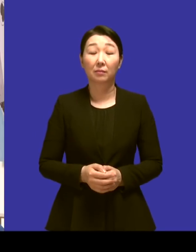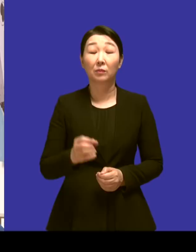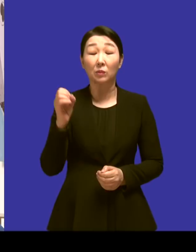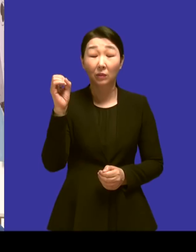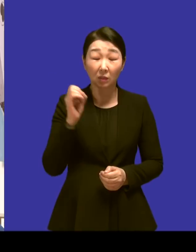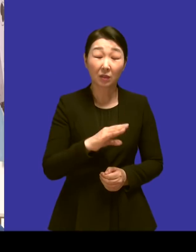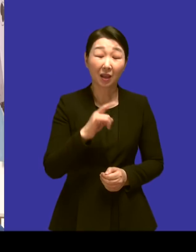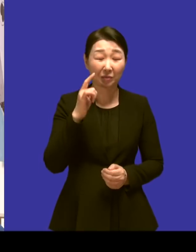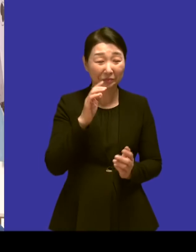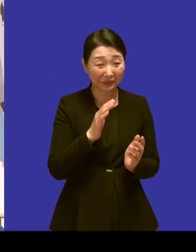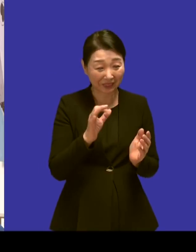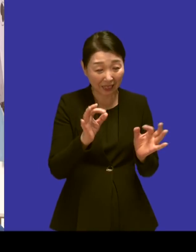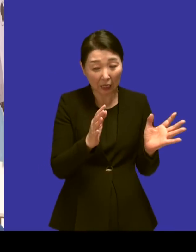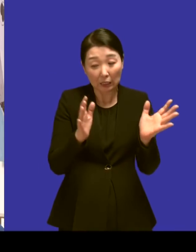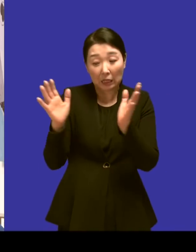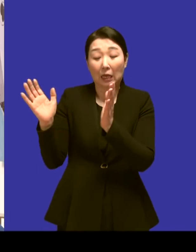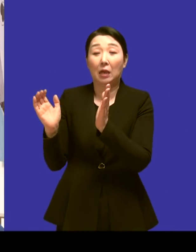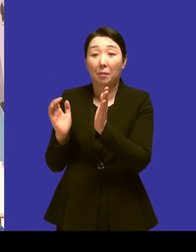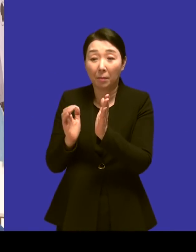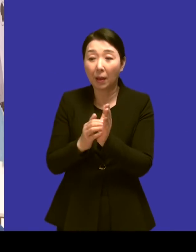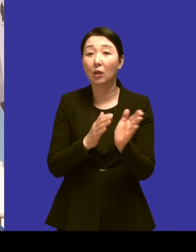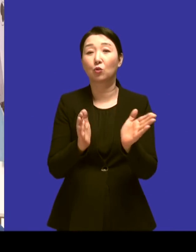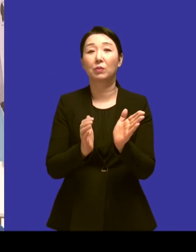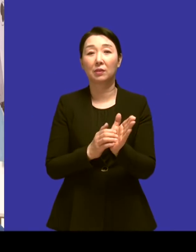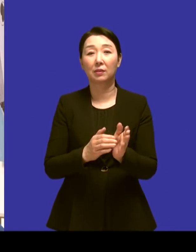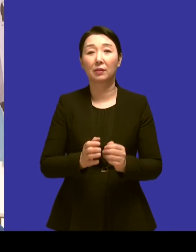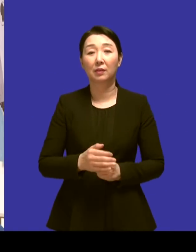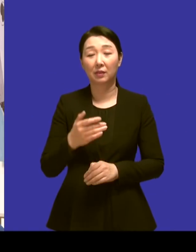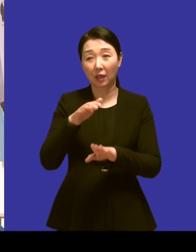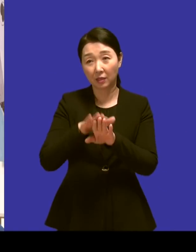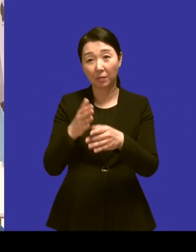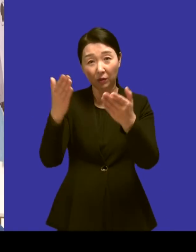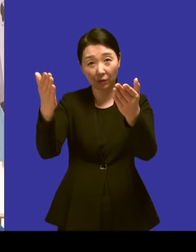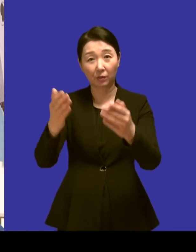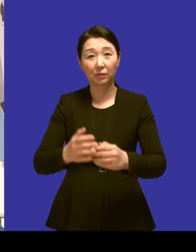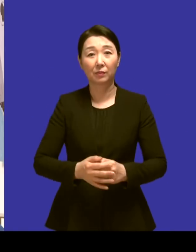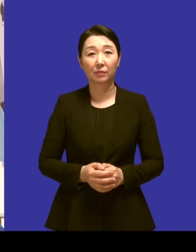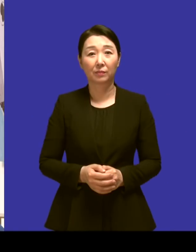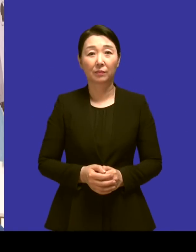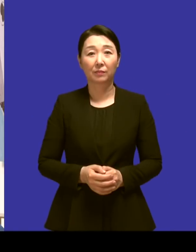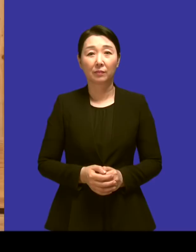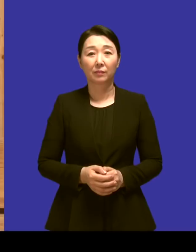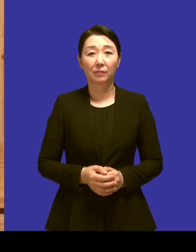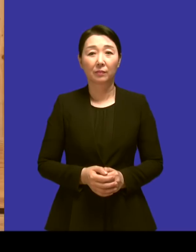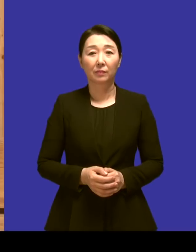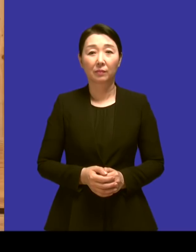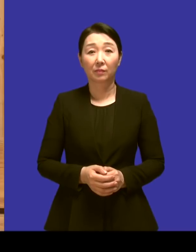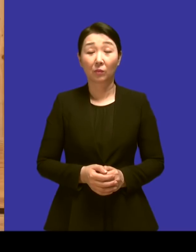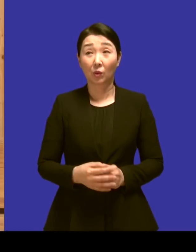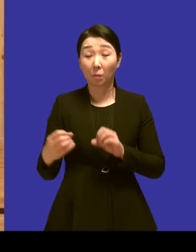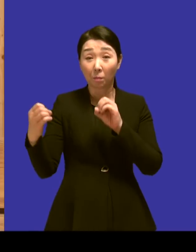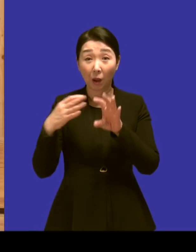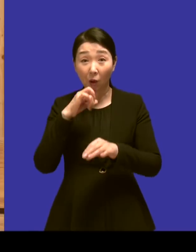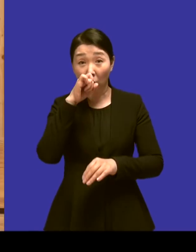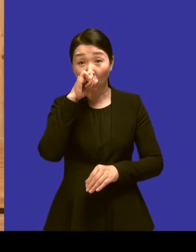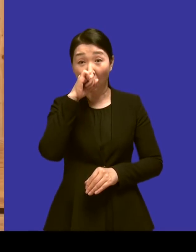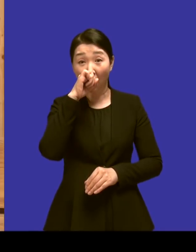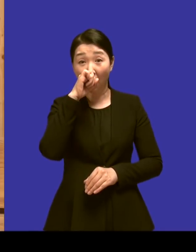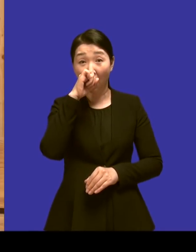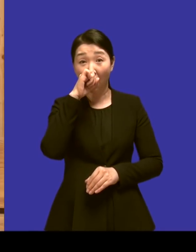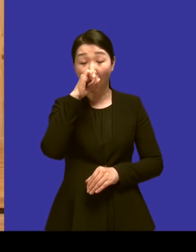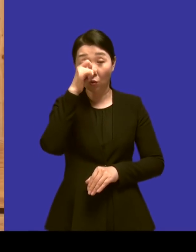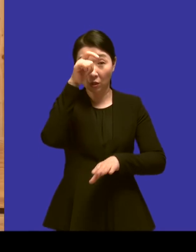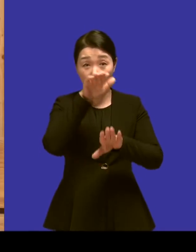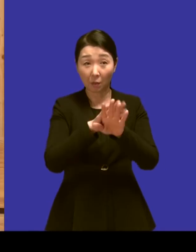지나가게끔 하려고 생각하고 이제 세팅하고 그날 예배를 드렸는데 반응이 좋아요? 이거는 저희가